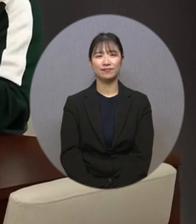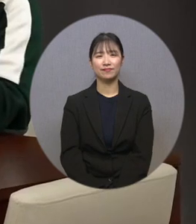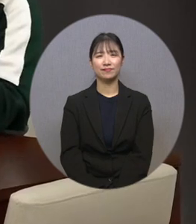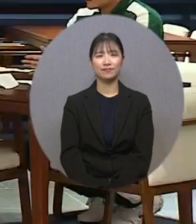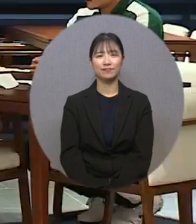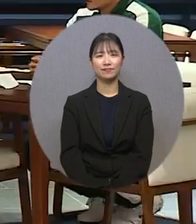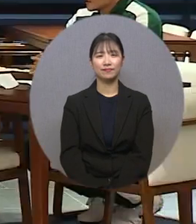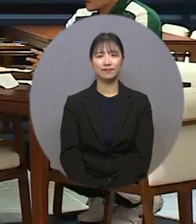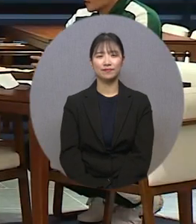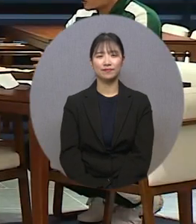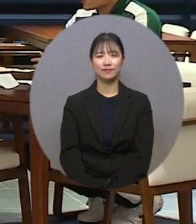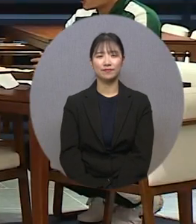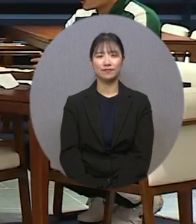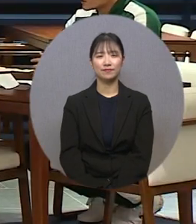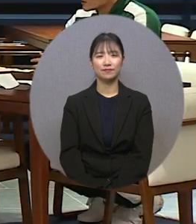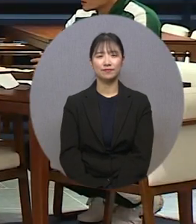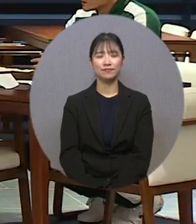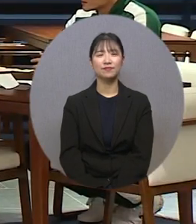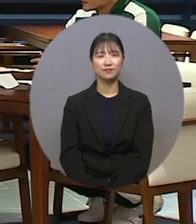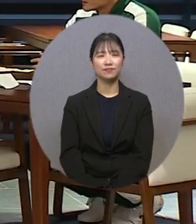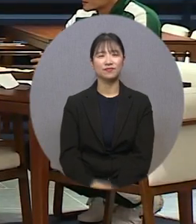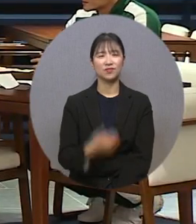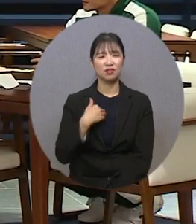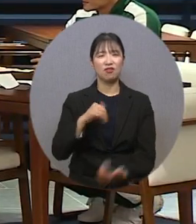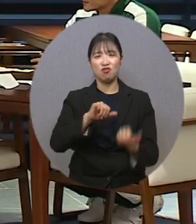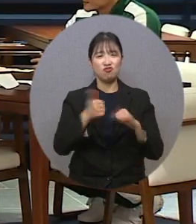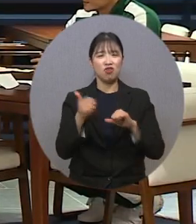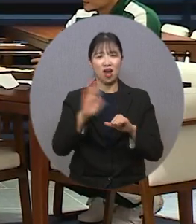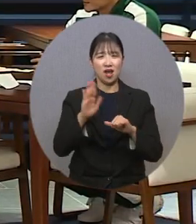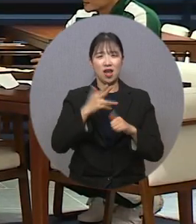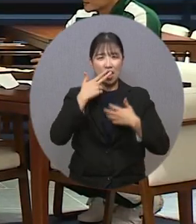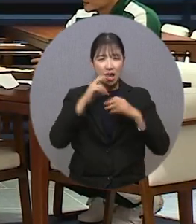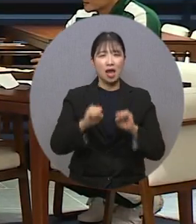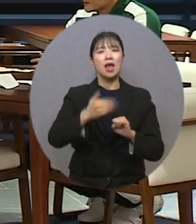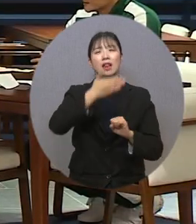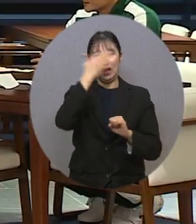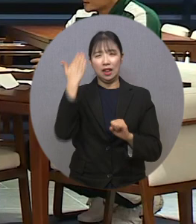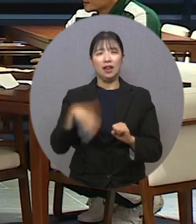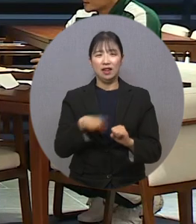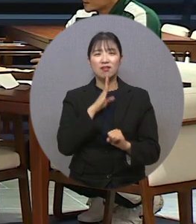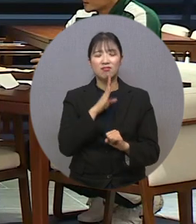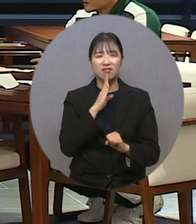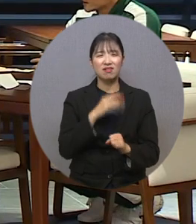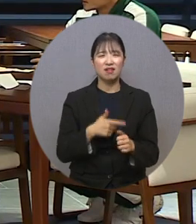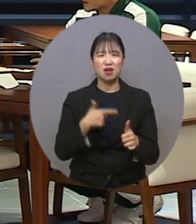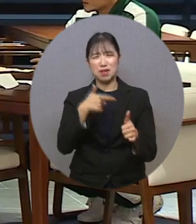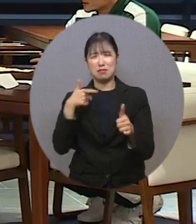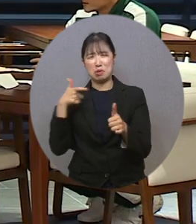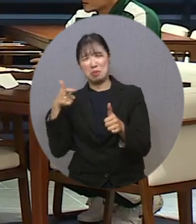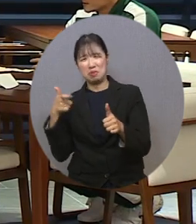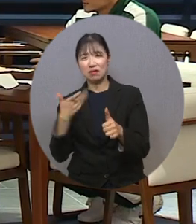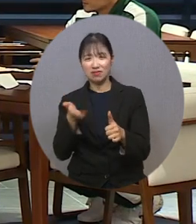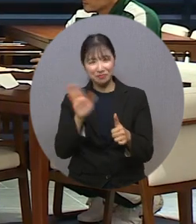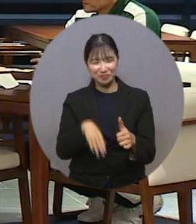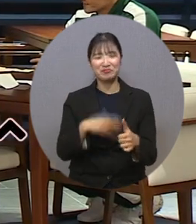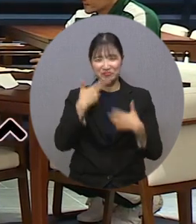우리 그래도 안 죽은 게 어디야? 살아남았어. 그러니까요. 총을 몇 대나 맞았는데 살아남았어.